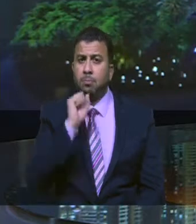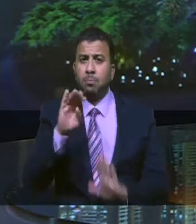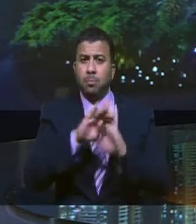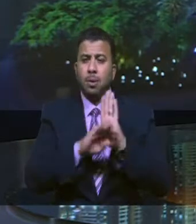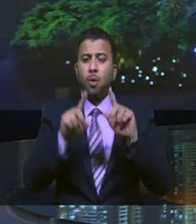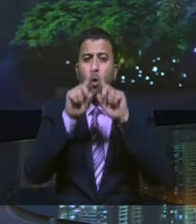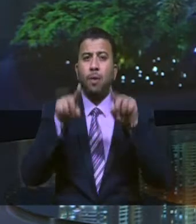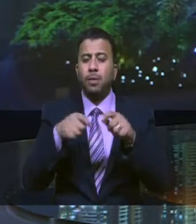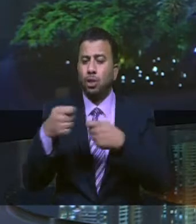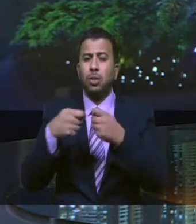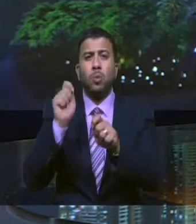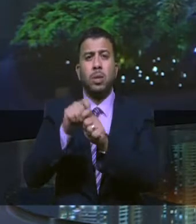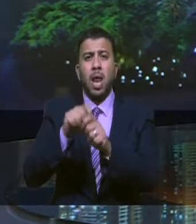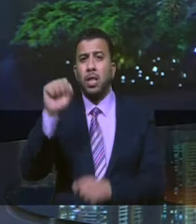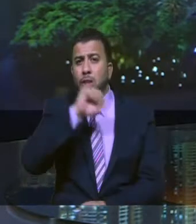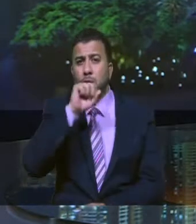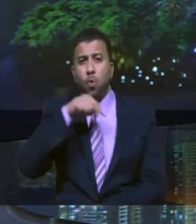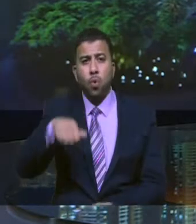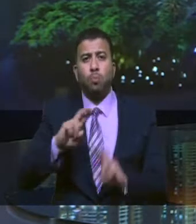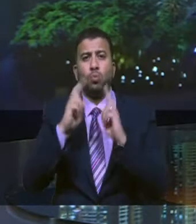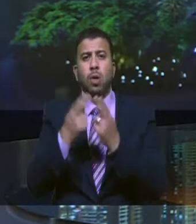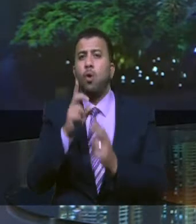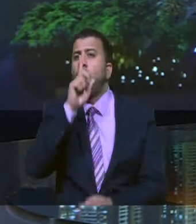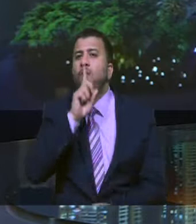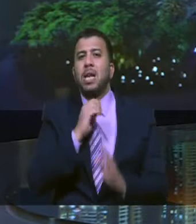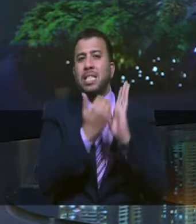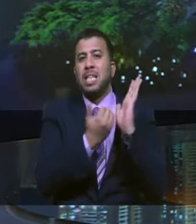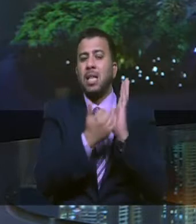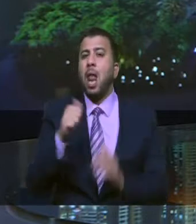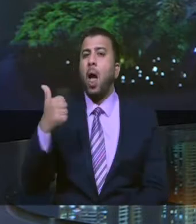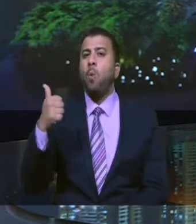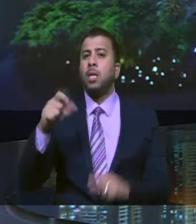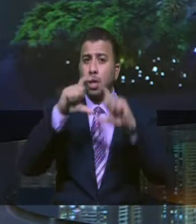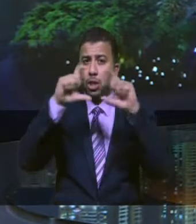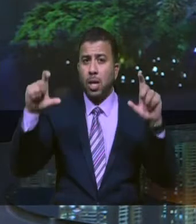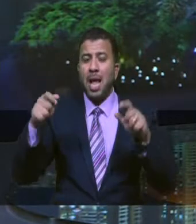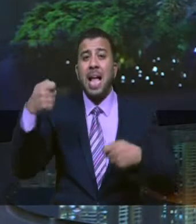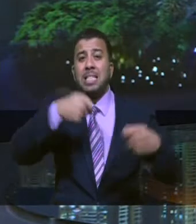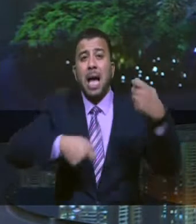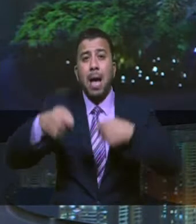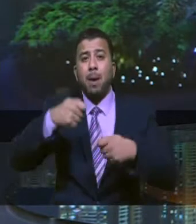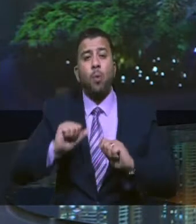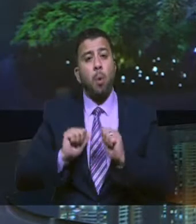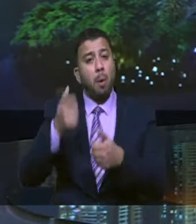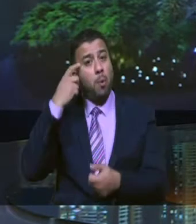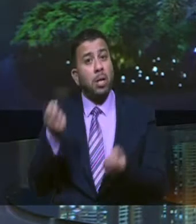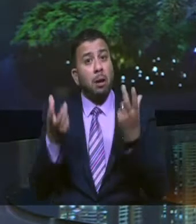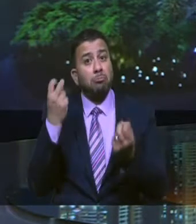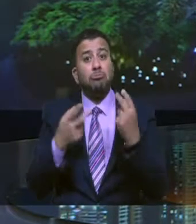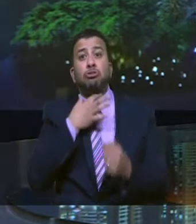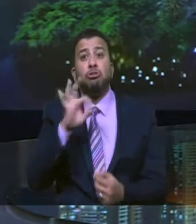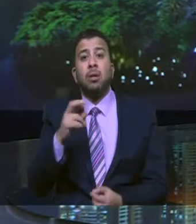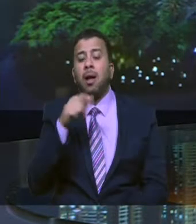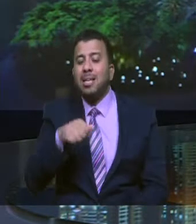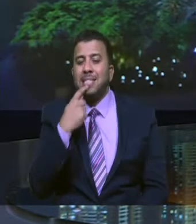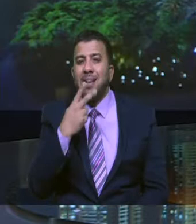نظمت غرفة تجارة وصناعة الشارقة اليوم ملتقى خرفكان الاقتصادي الأول تحت عنوان إسهامات ومبادرات